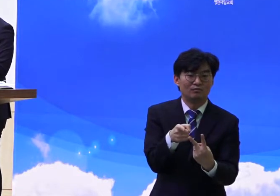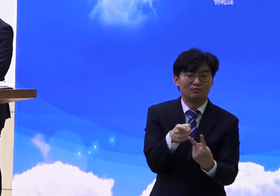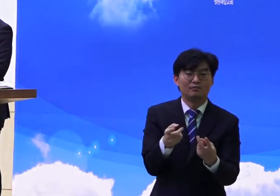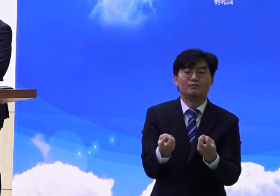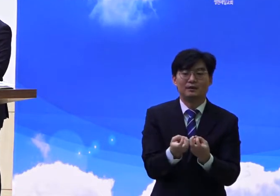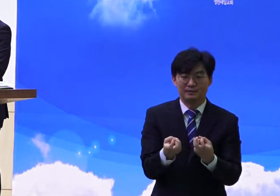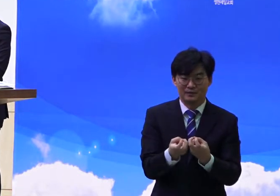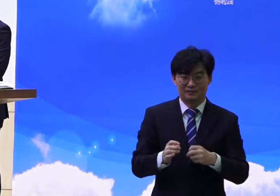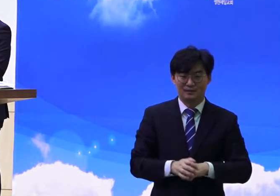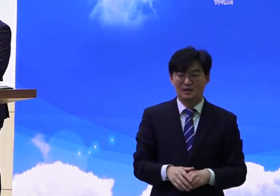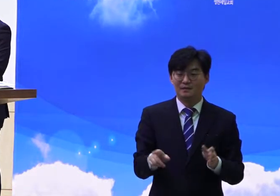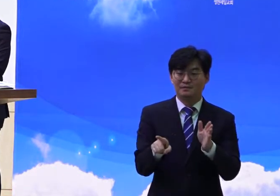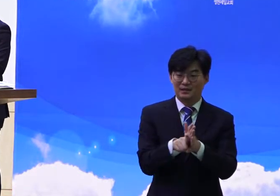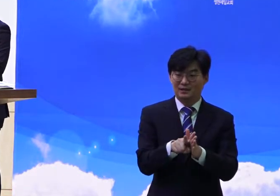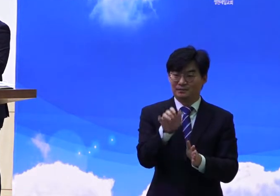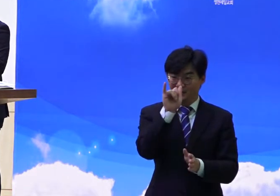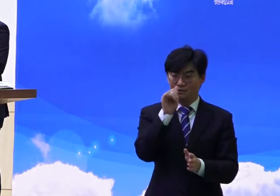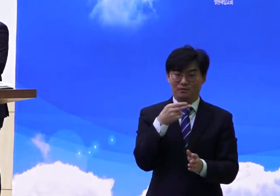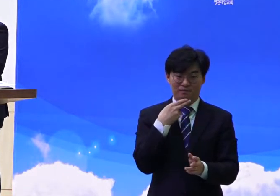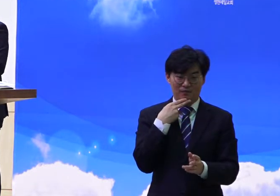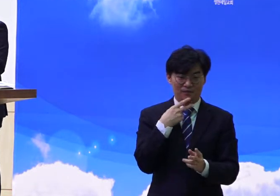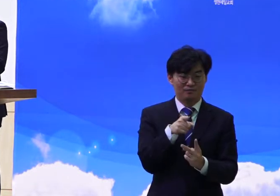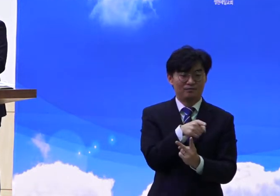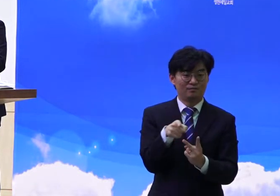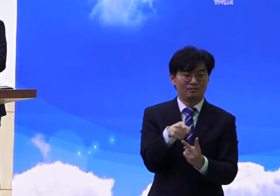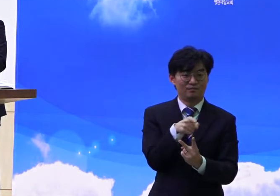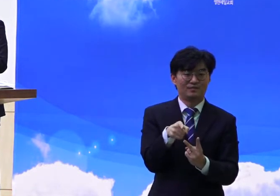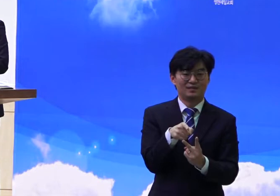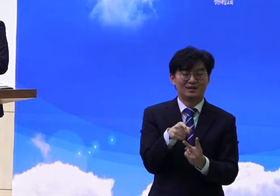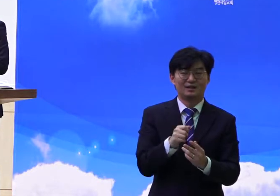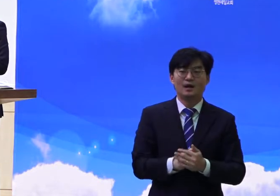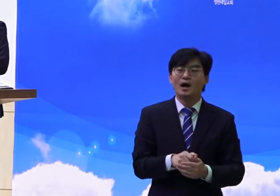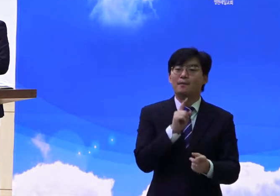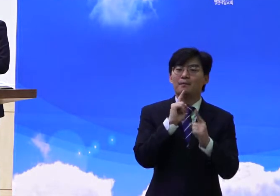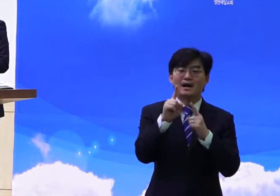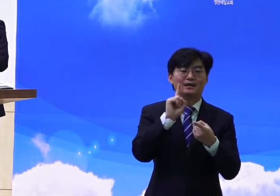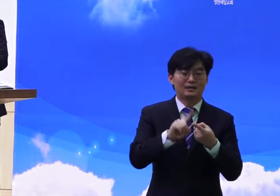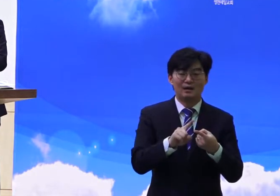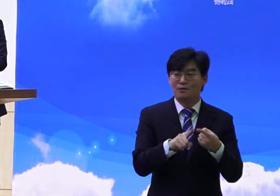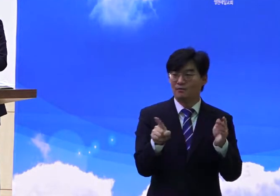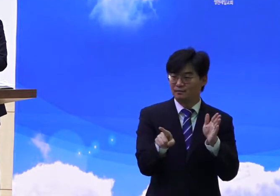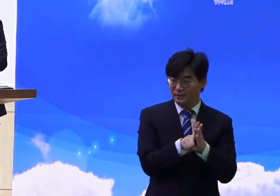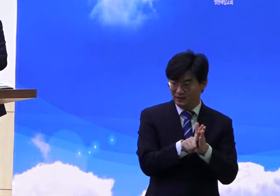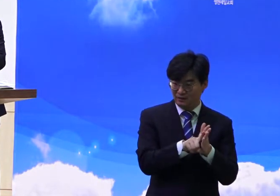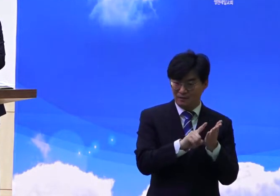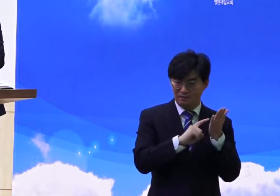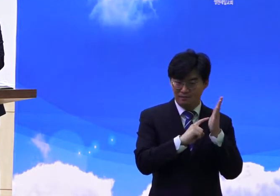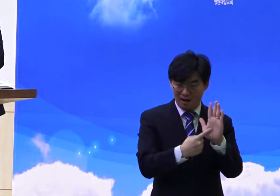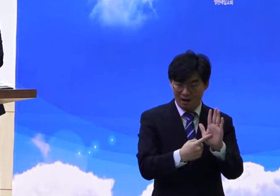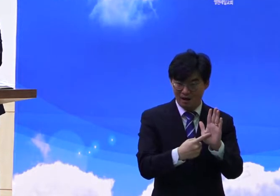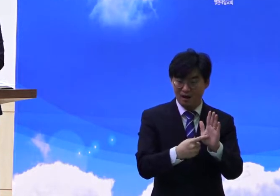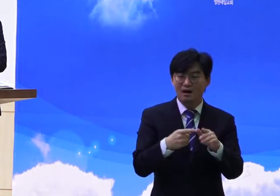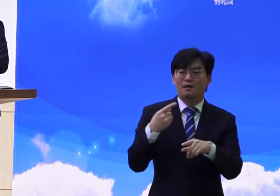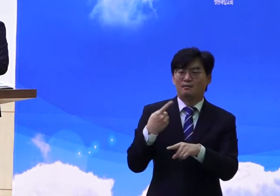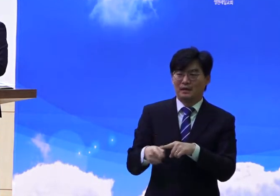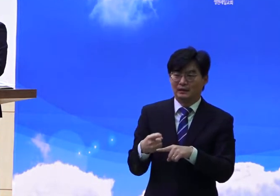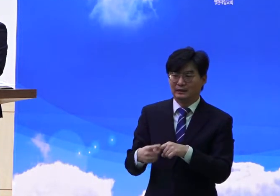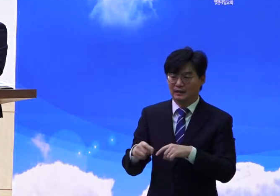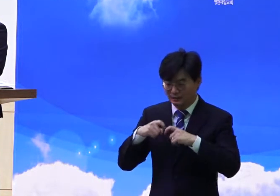말씀 그대로 믿어라. 하나님의 말씀이니 판단 말고